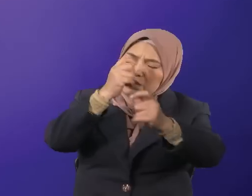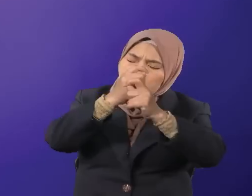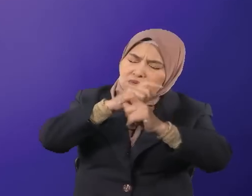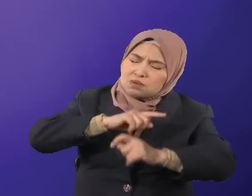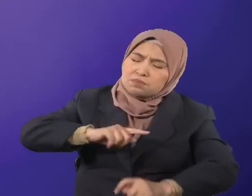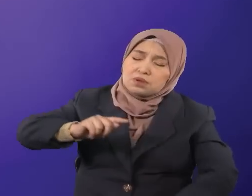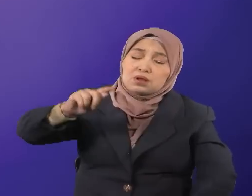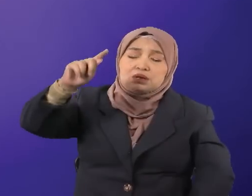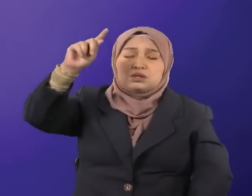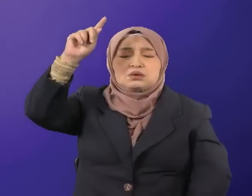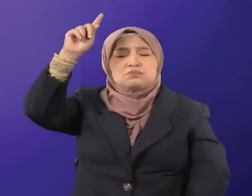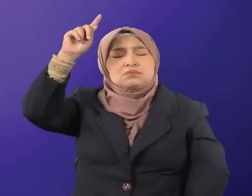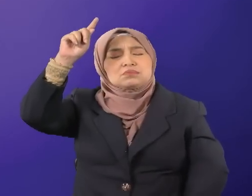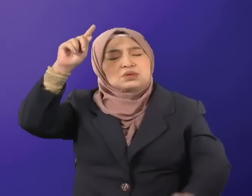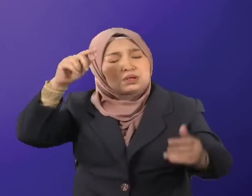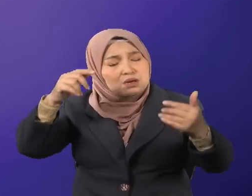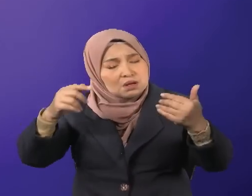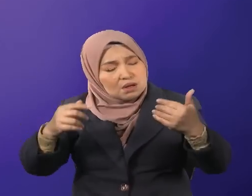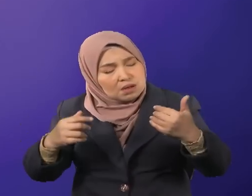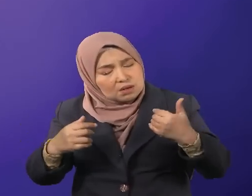عِندَ رَبِّهِمْ